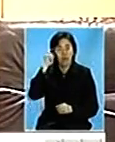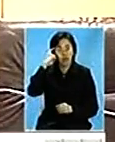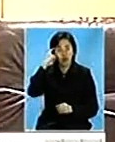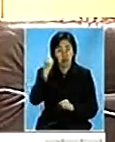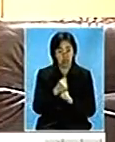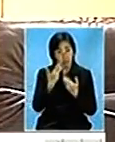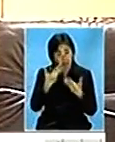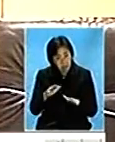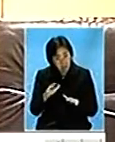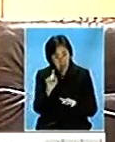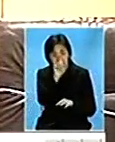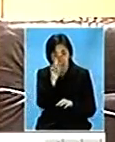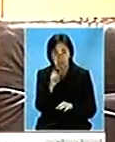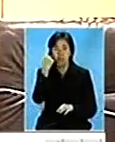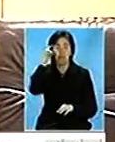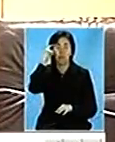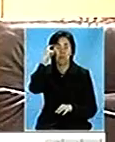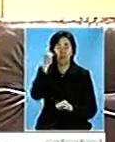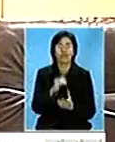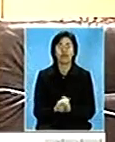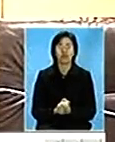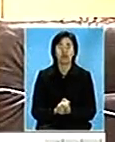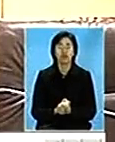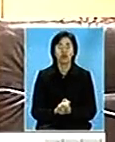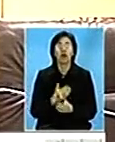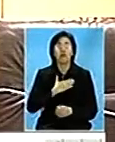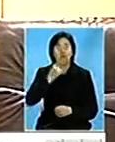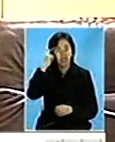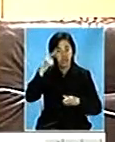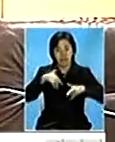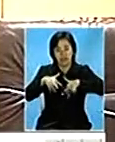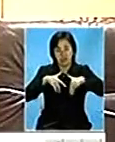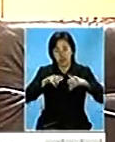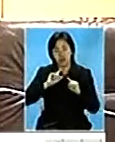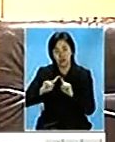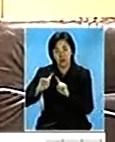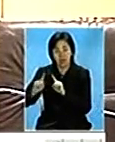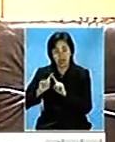สร็จสิ้นหรือยังคิดว่าประชาชนคงจะ